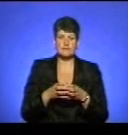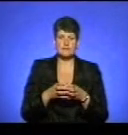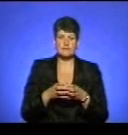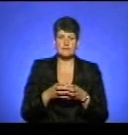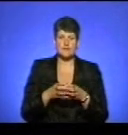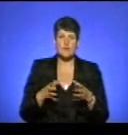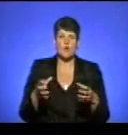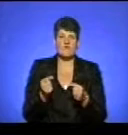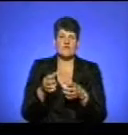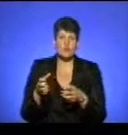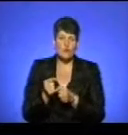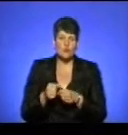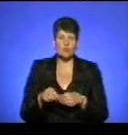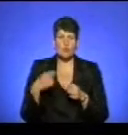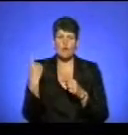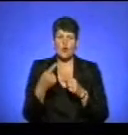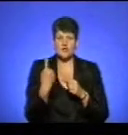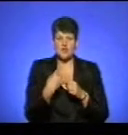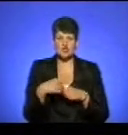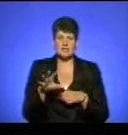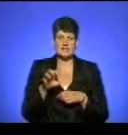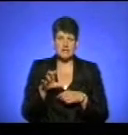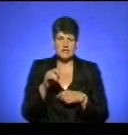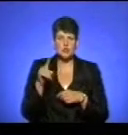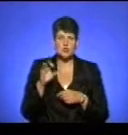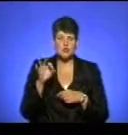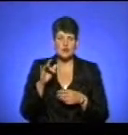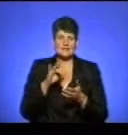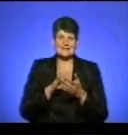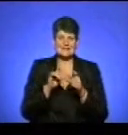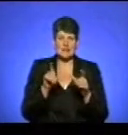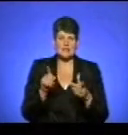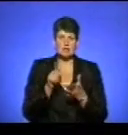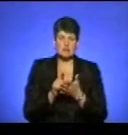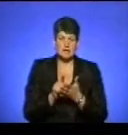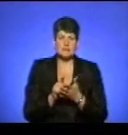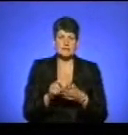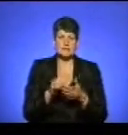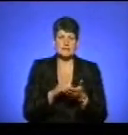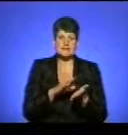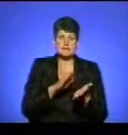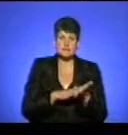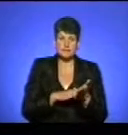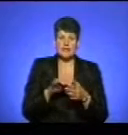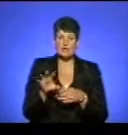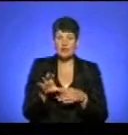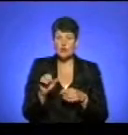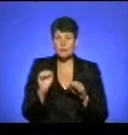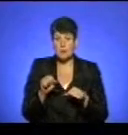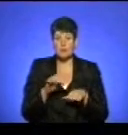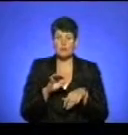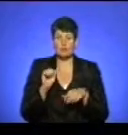цих бродячих тварин товариство «Зооцент», які мають зафіксувати тварину і щоб ми могли